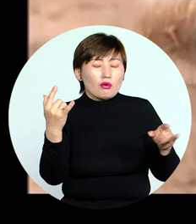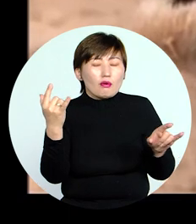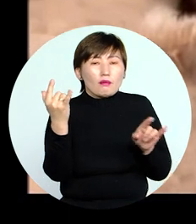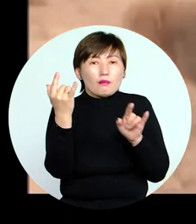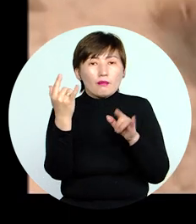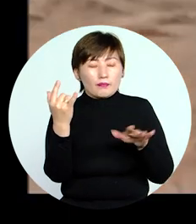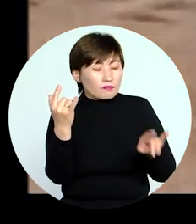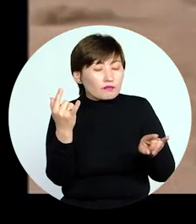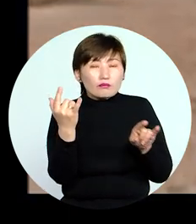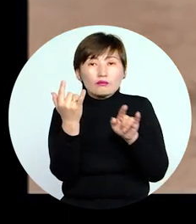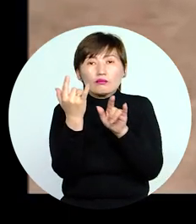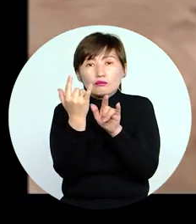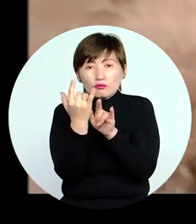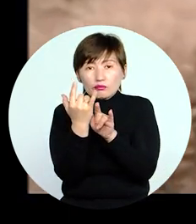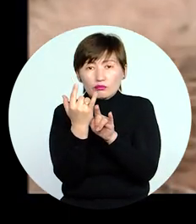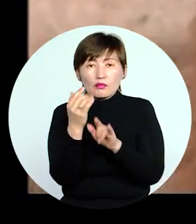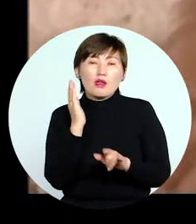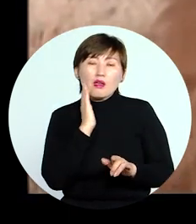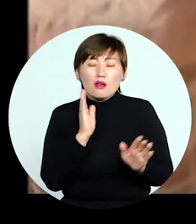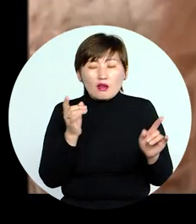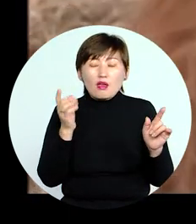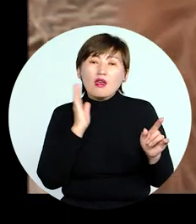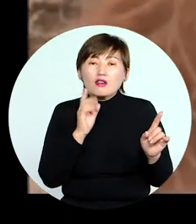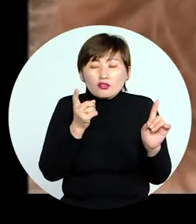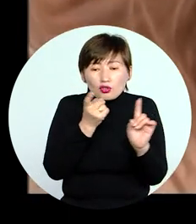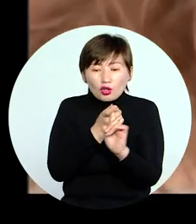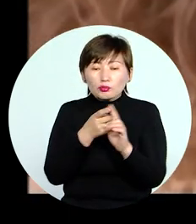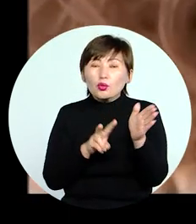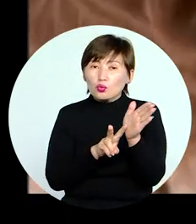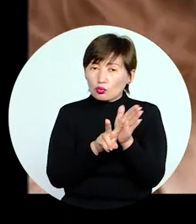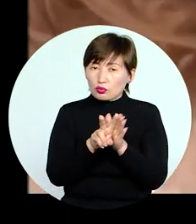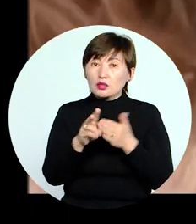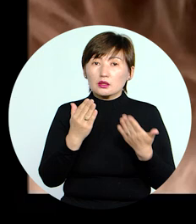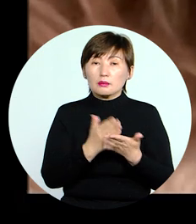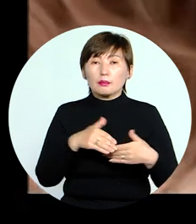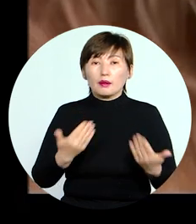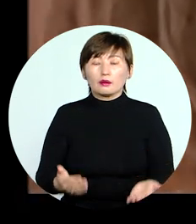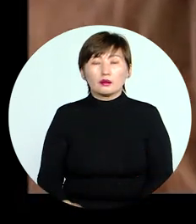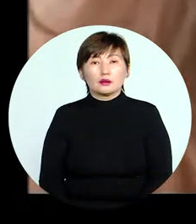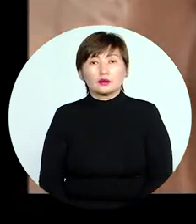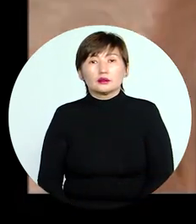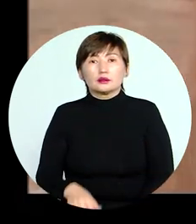одоо ингэн тэр ботгыг амлуулж авч яана гэсэн. Өөрөлд энэ ч бол юу ашигласан бэ гэхээр тэмээчэн өсгөө мэн.